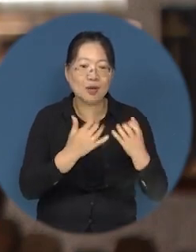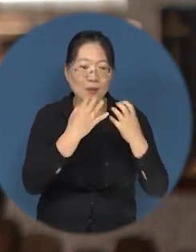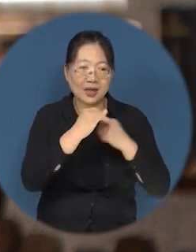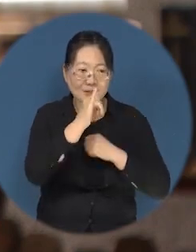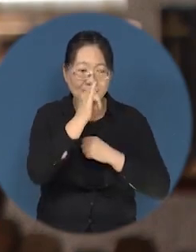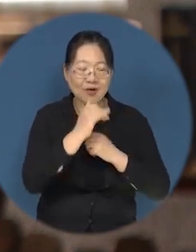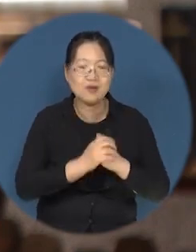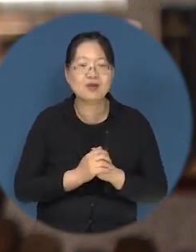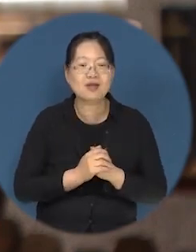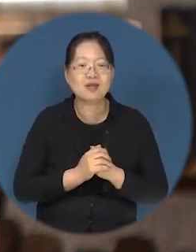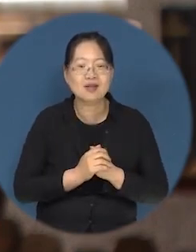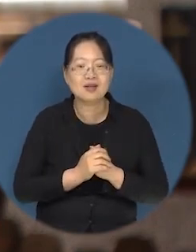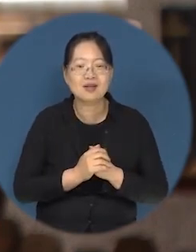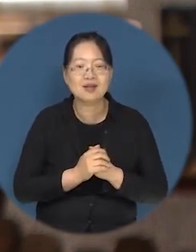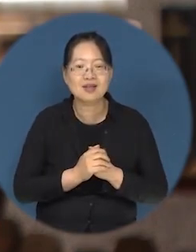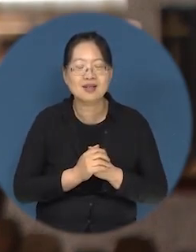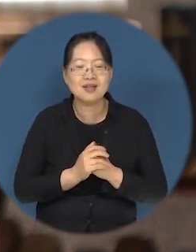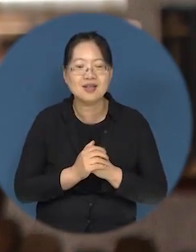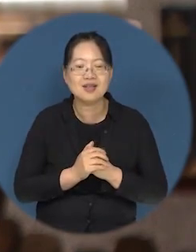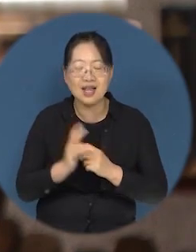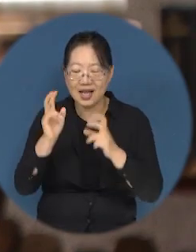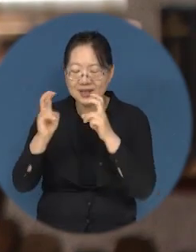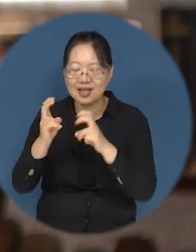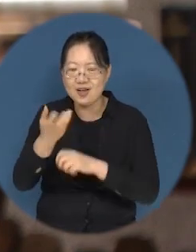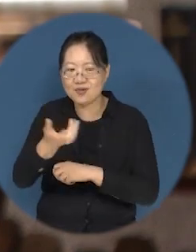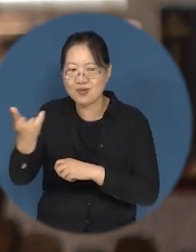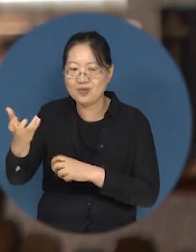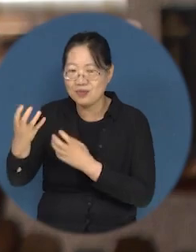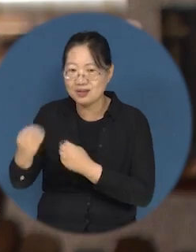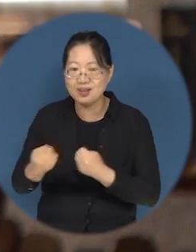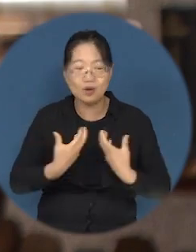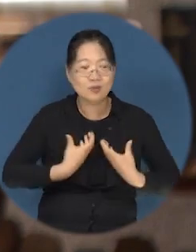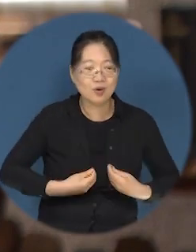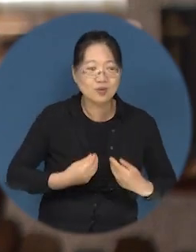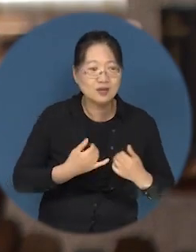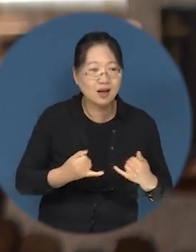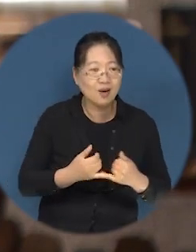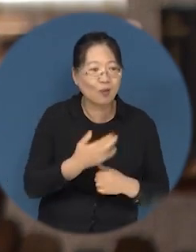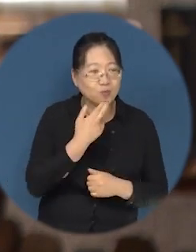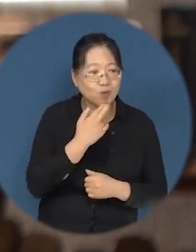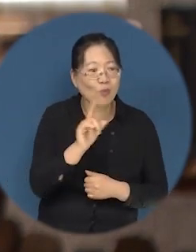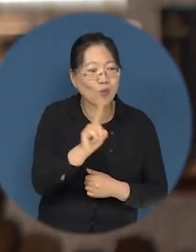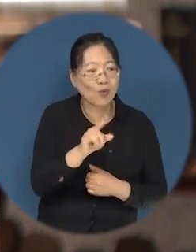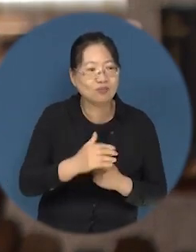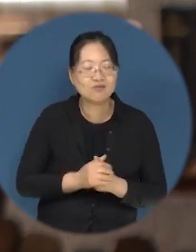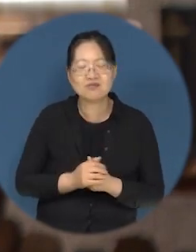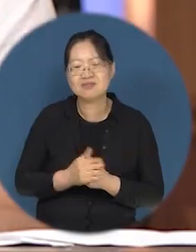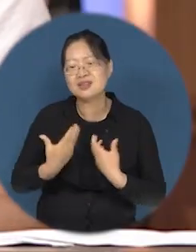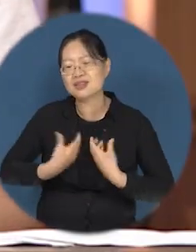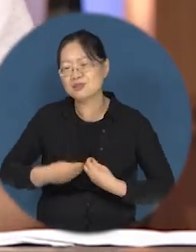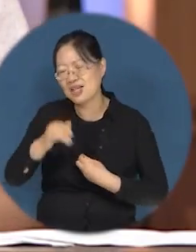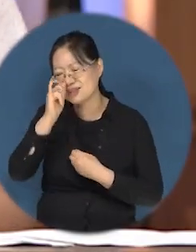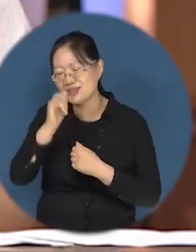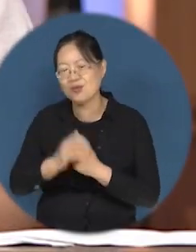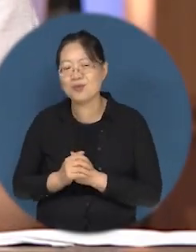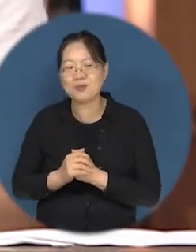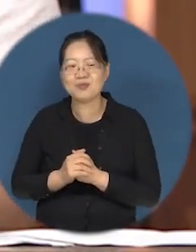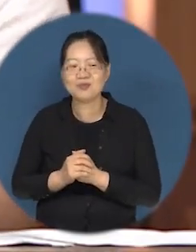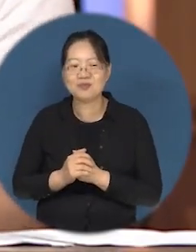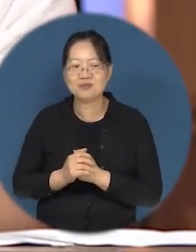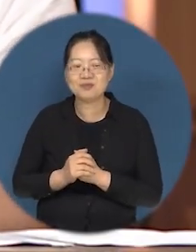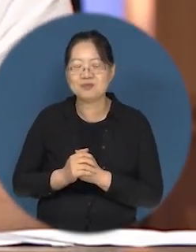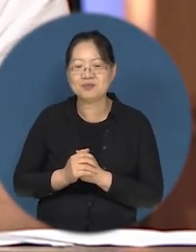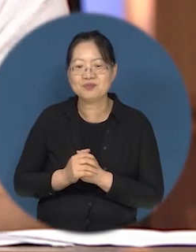거 아닙니까? 많습니다. 이직 많이 했습니다. 그렇죠? 근데 아무튼 뭐 실망하거나 이런 일은 없어요? 어떻습니까? 있죠. 있겠죠?